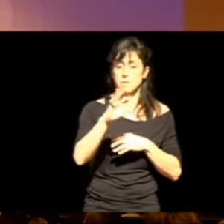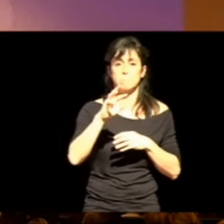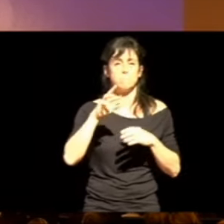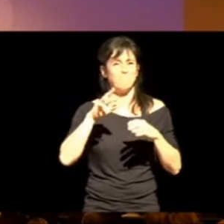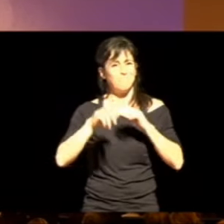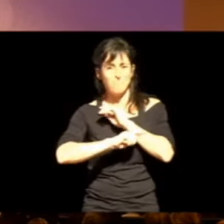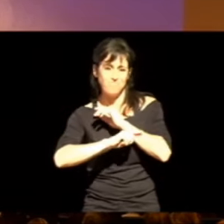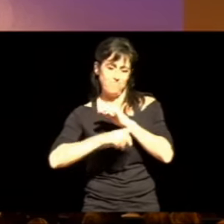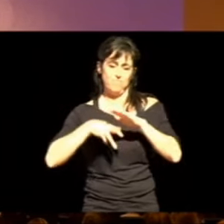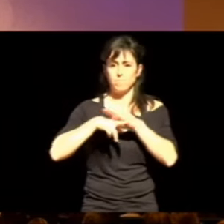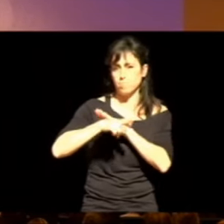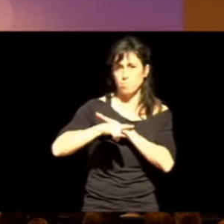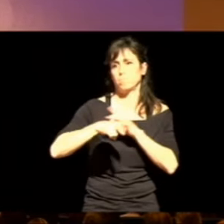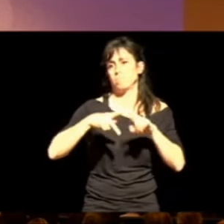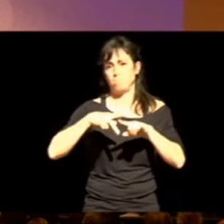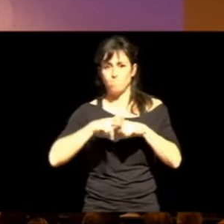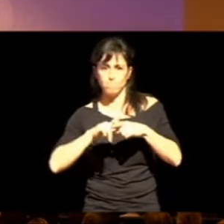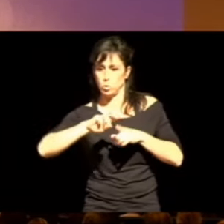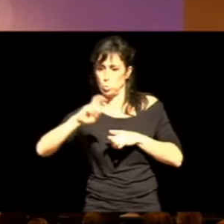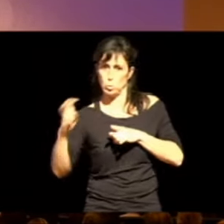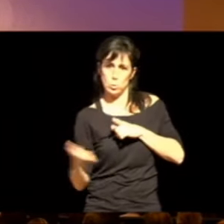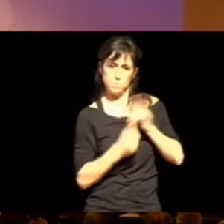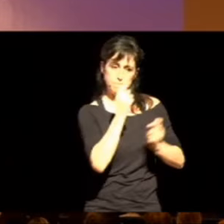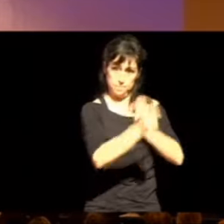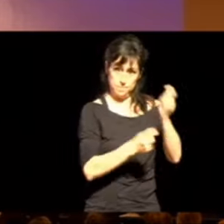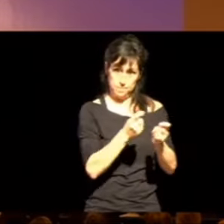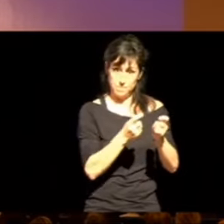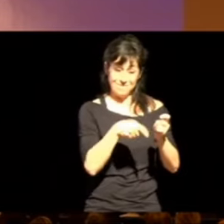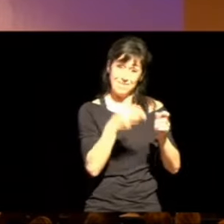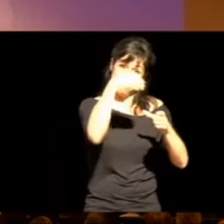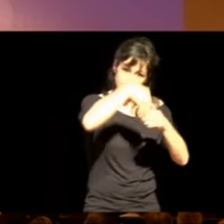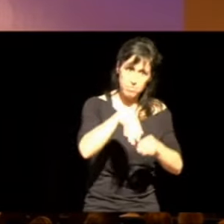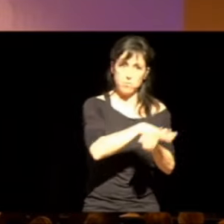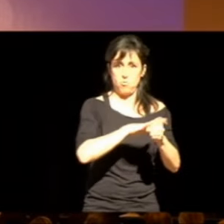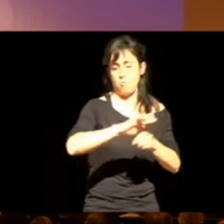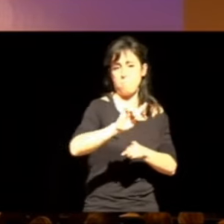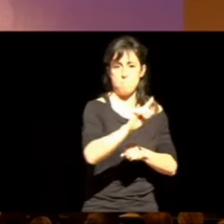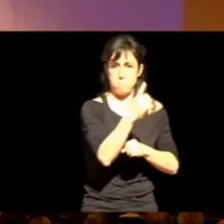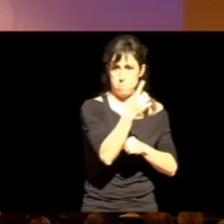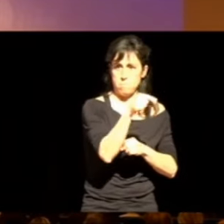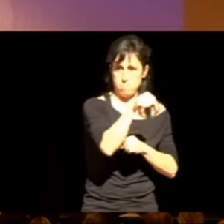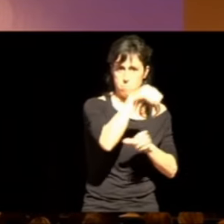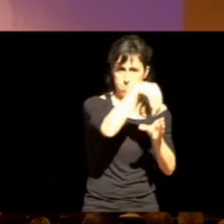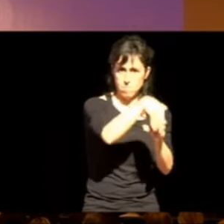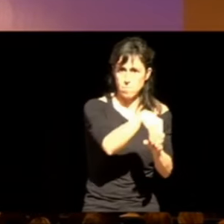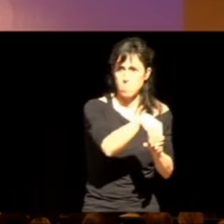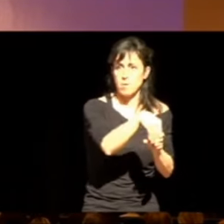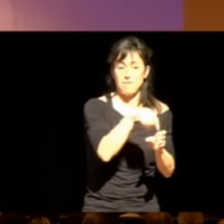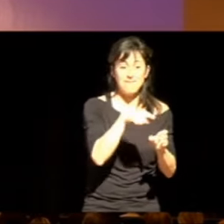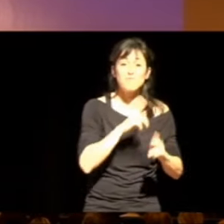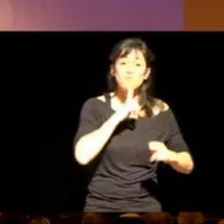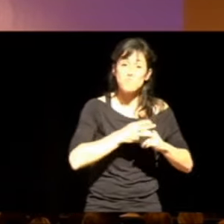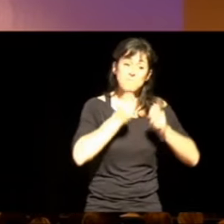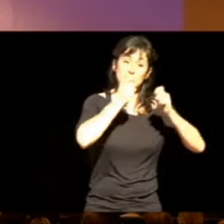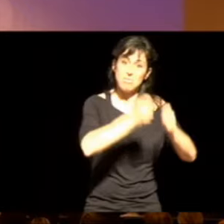tresnak. Hori guztiak egongo lirateke atal honetan eta horri guztiari bitarteko guzti hoiei prebentzioa deritzogu,